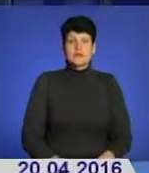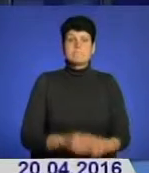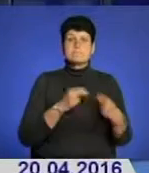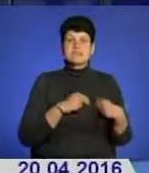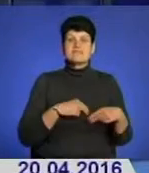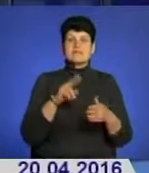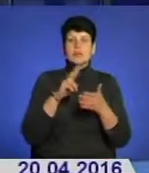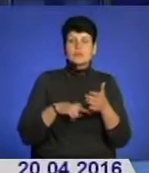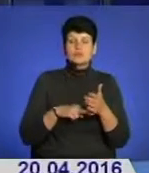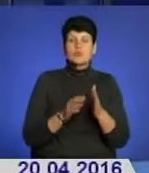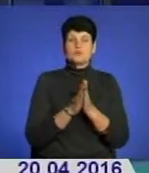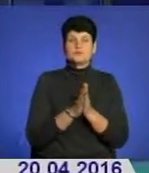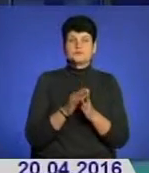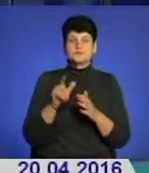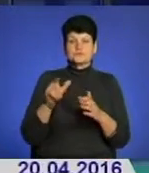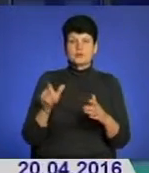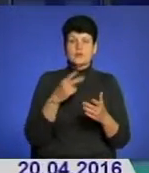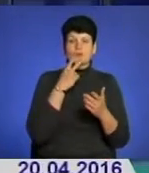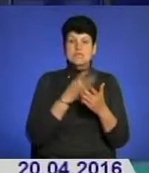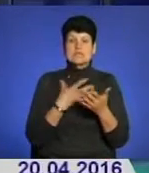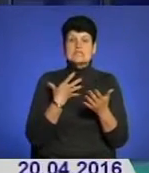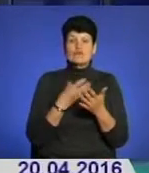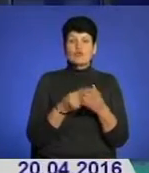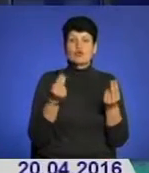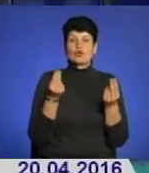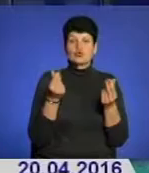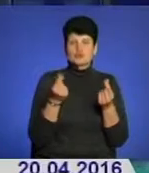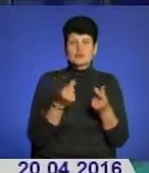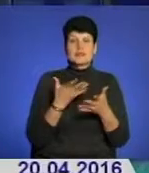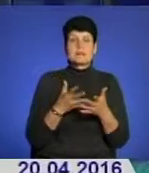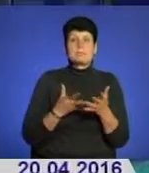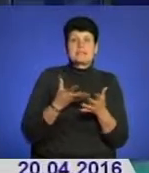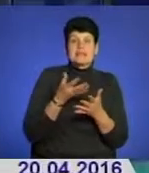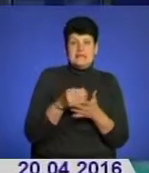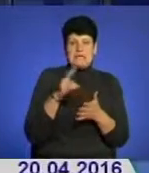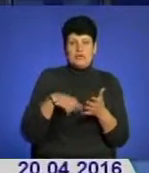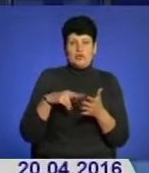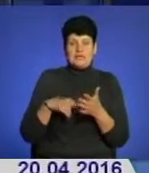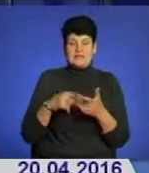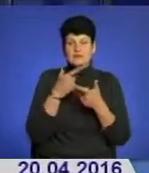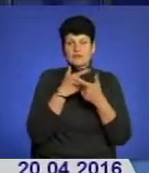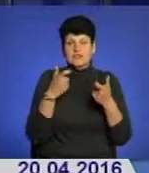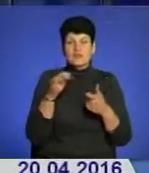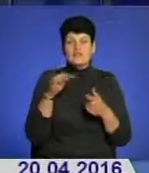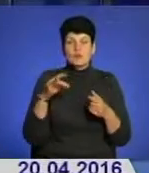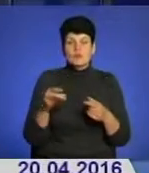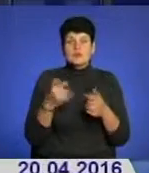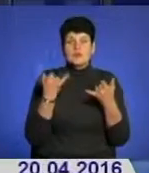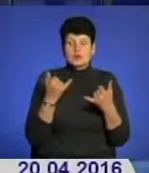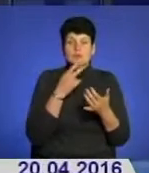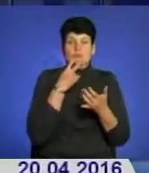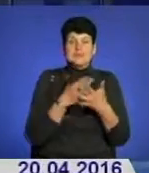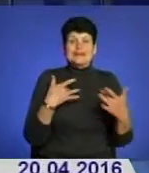Працівники податкової закликають громадян показувати свої грошові надходження та сумлінно сплачувати податки. Інформаційний флешмоб розгорнули сьогодні